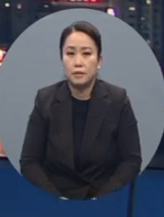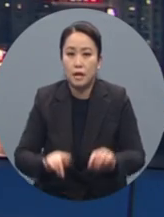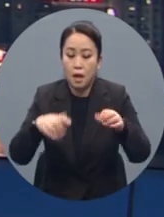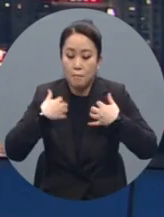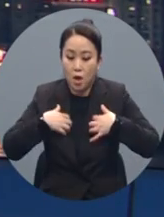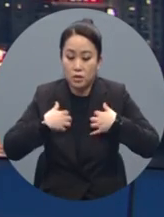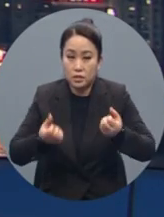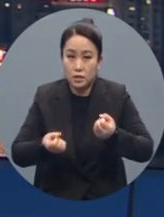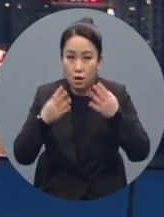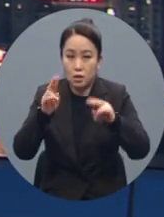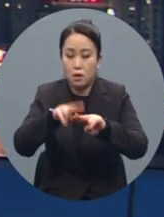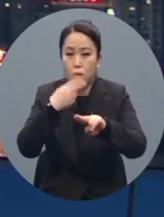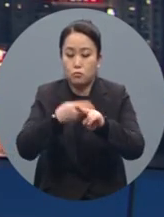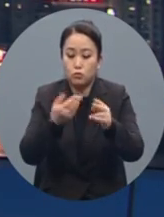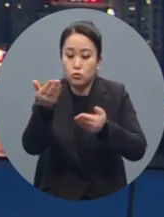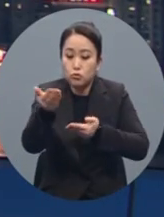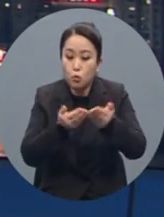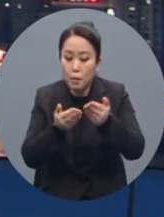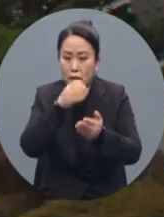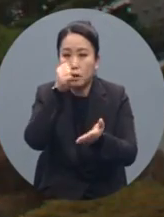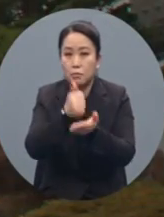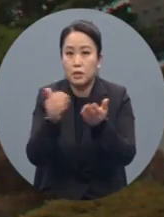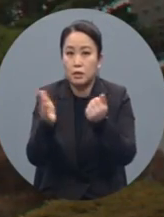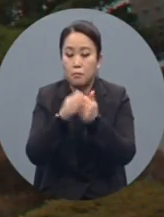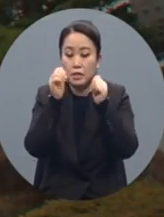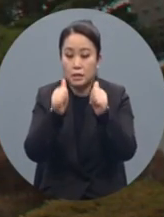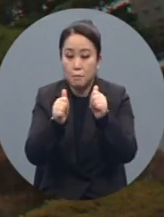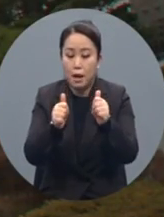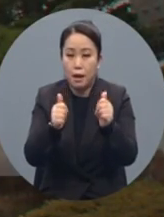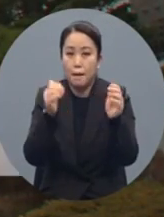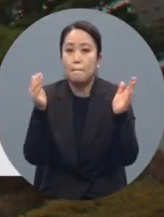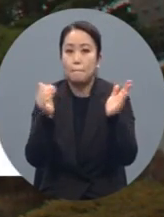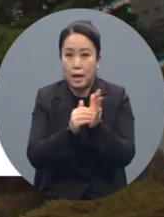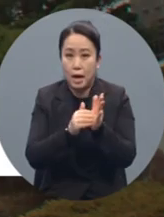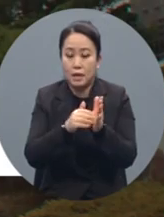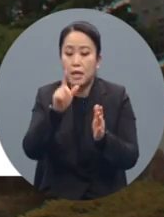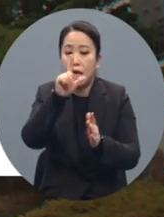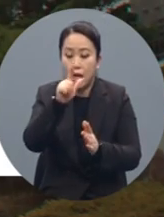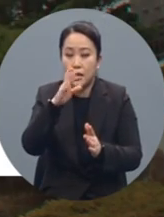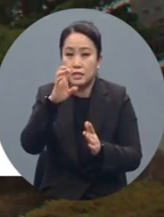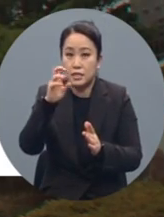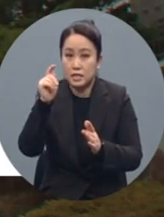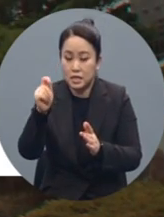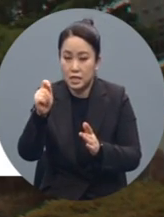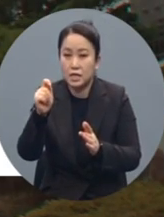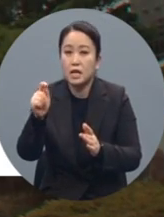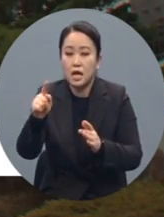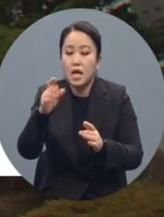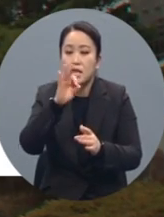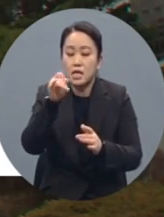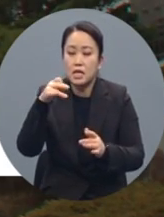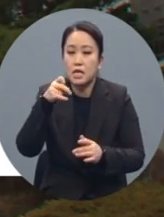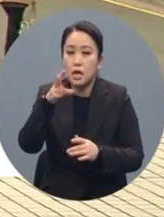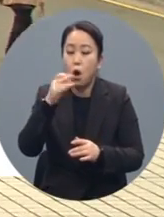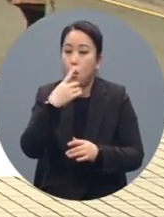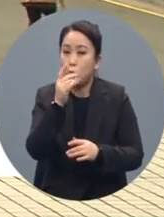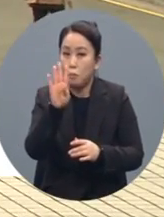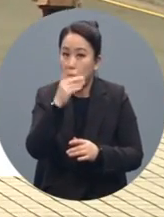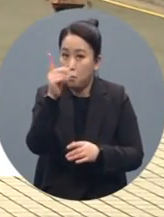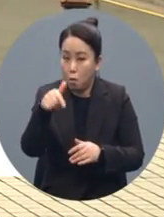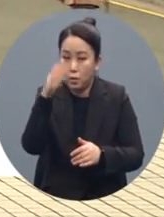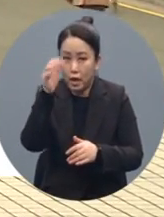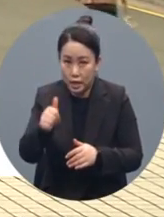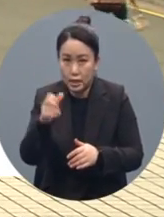명절 선물을 주고 받은 혐의로 재판에 넘겨진 lct 이용복 회장과 부산시 전 현직 공무원 9명에게 유죄가